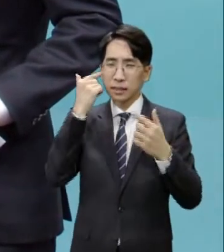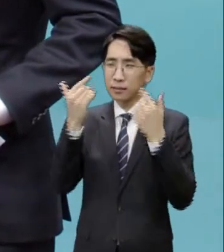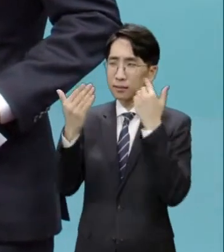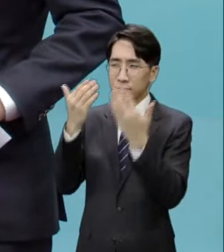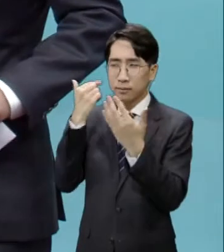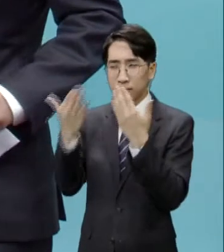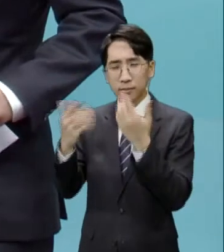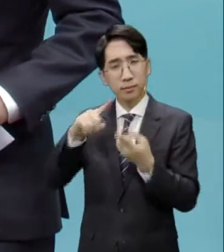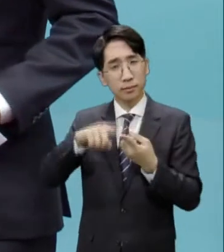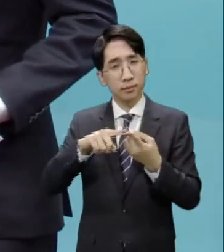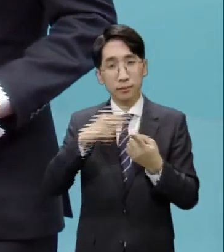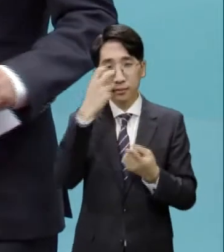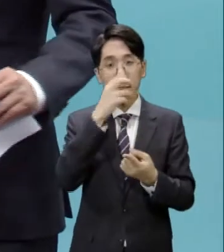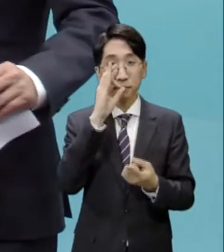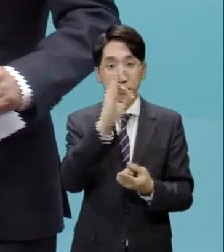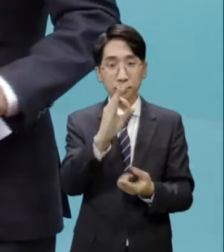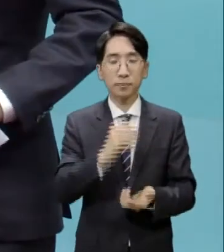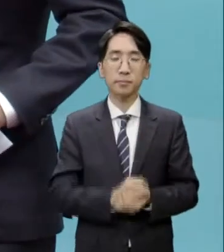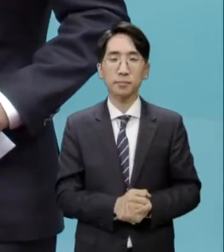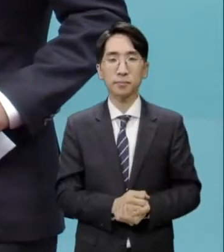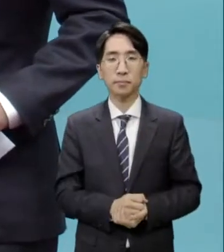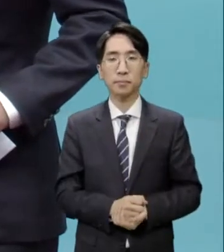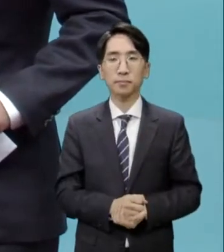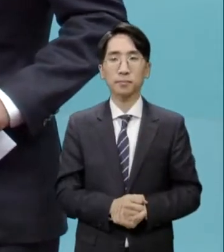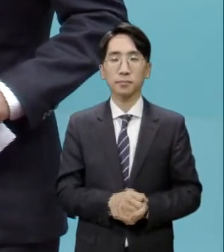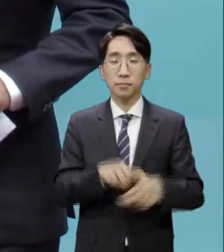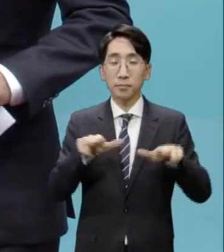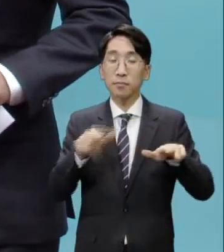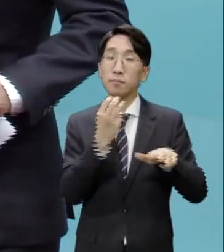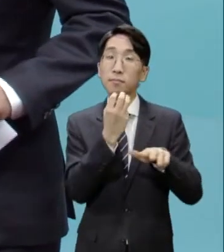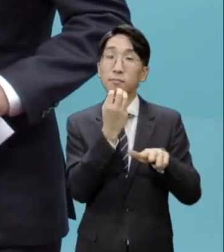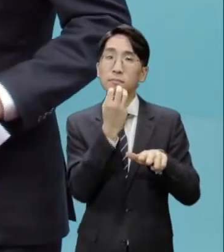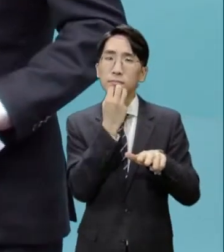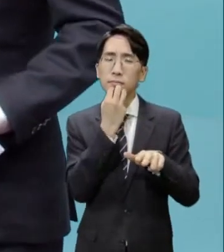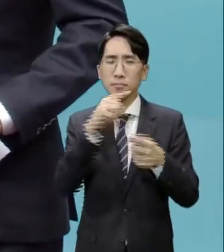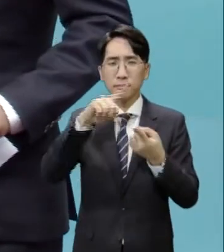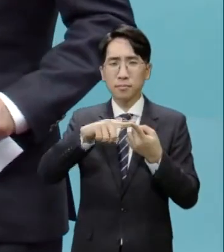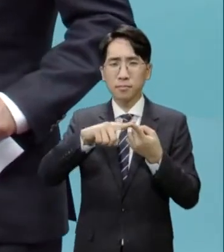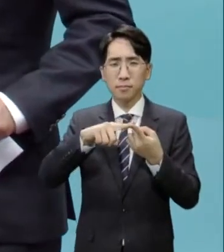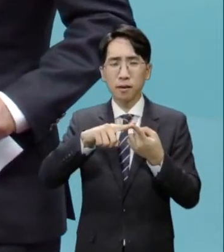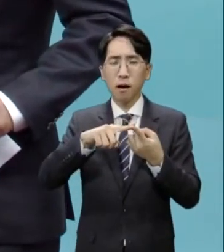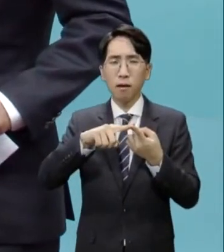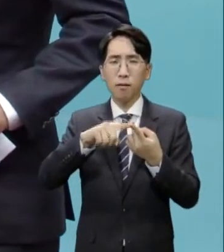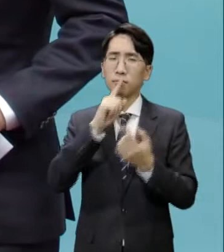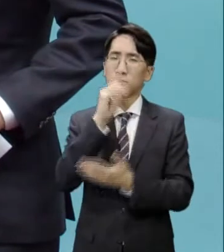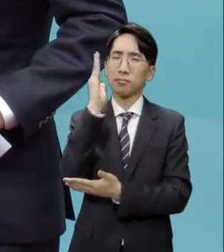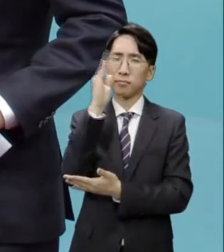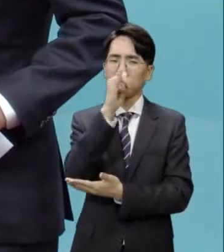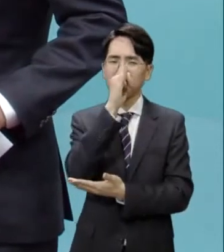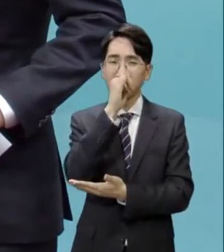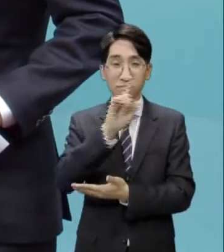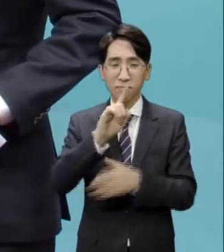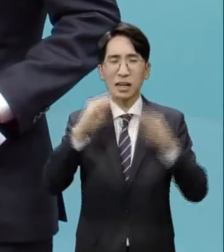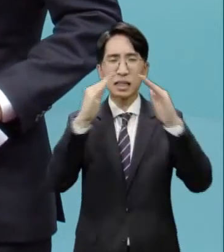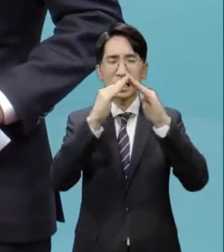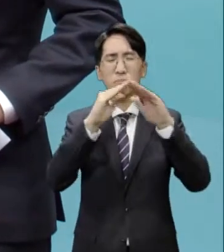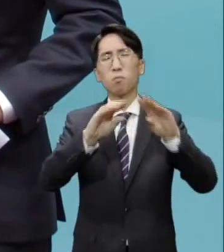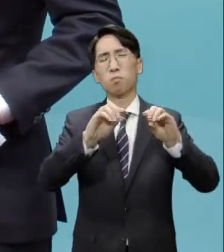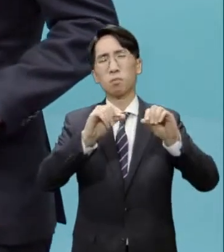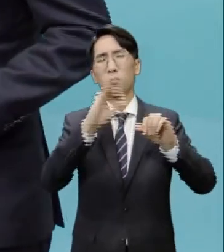이야기를 좀 해보겠습니다 대정부질문 에서도 역시 서울이 언급돼 있는데요 바로 집값과 관련된